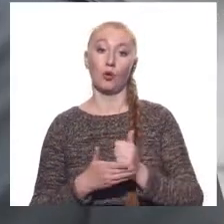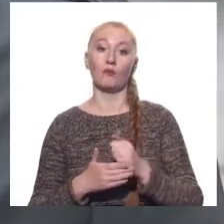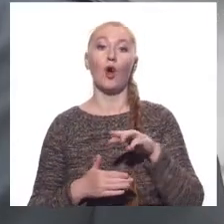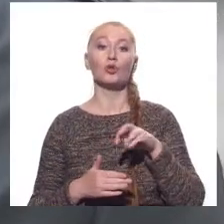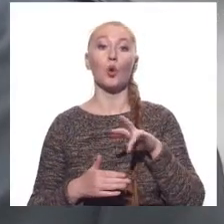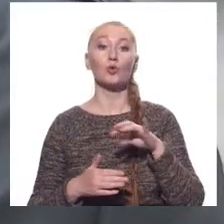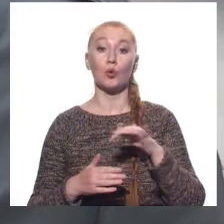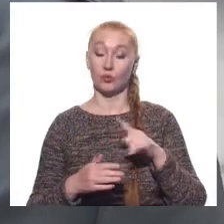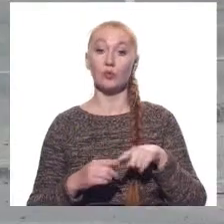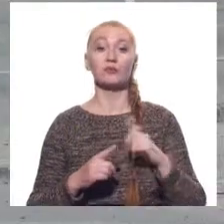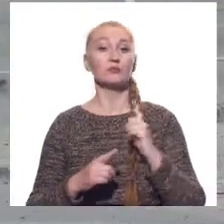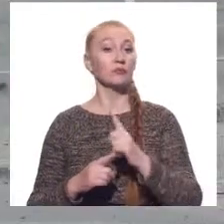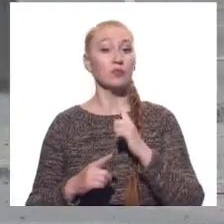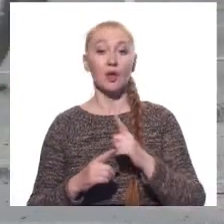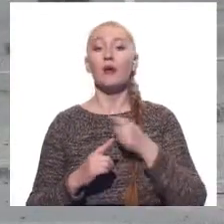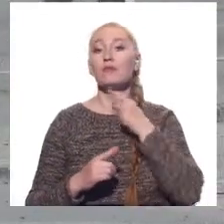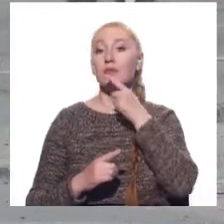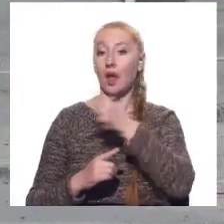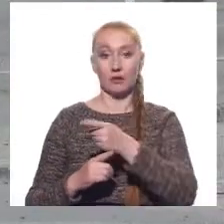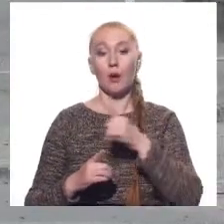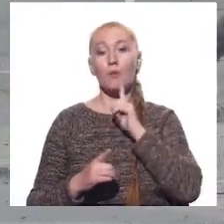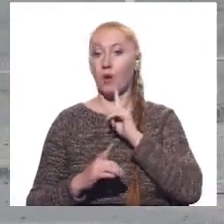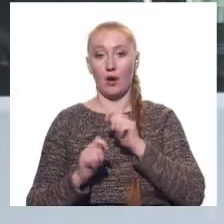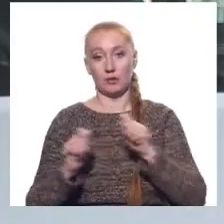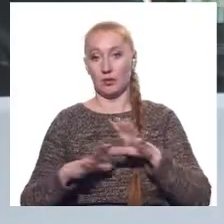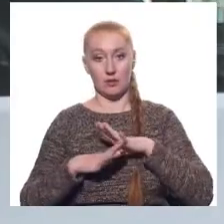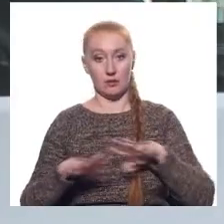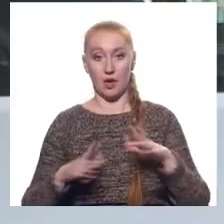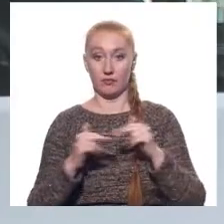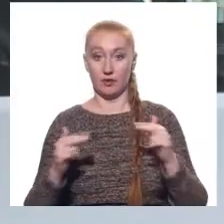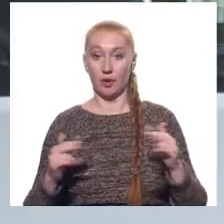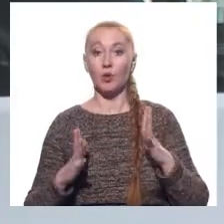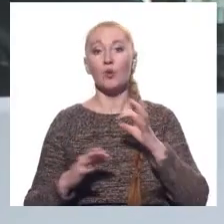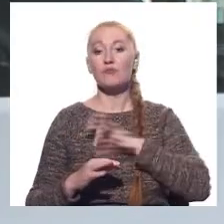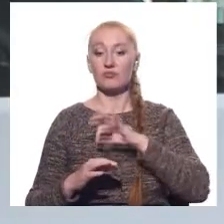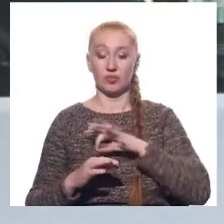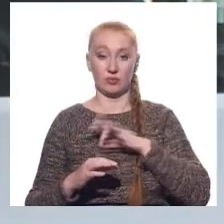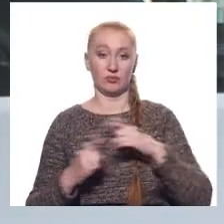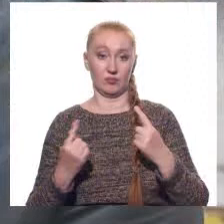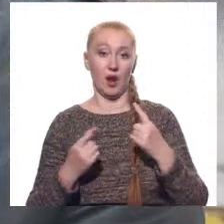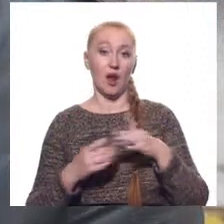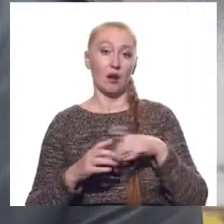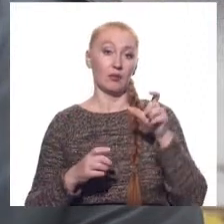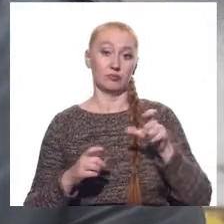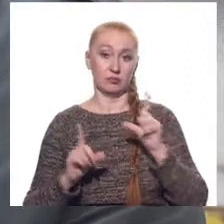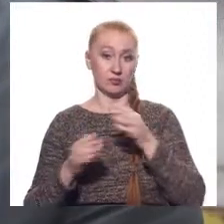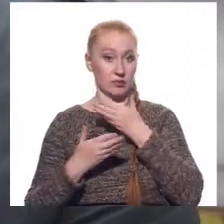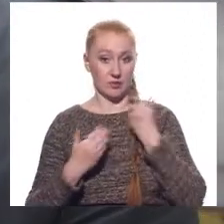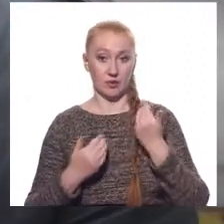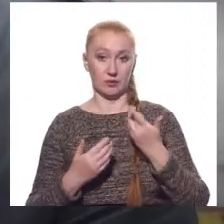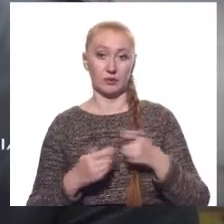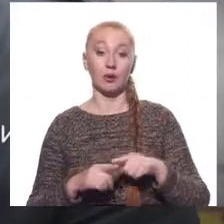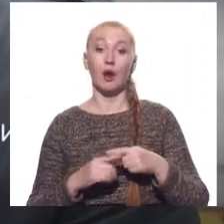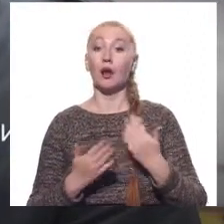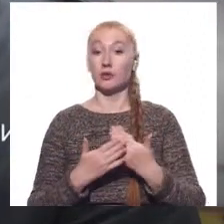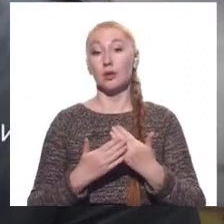Тонконогий. Транспорт не запустили у найбільш віддалені населені пункти Дніпропетровщини, які не користуються попитом серед пасажирів. На сьогоднішній момент